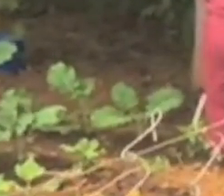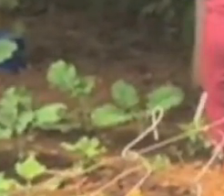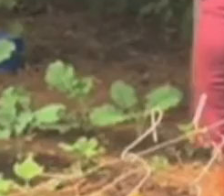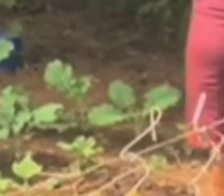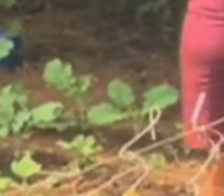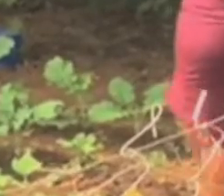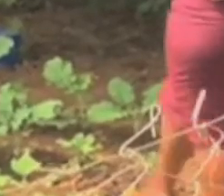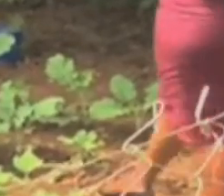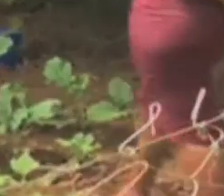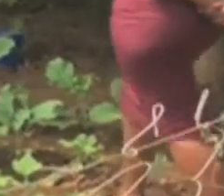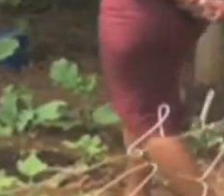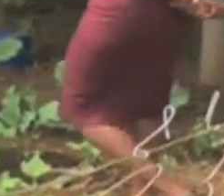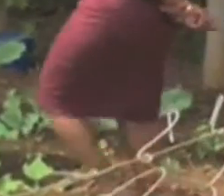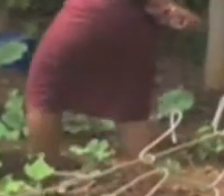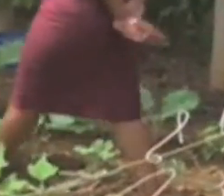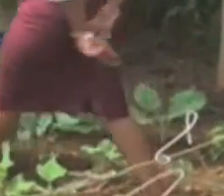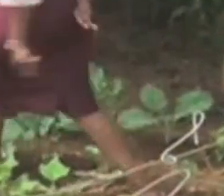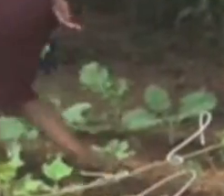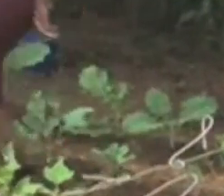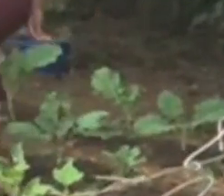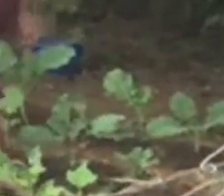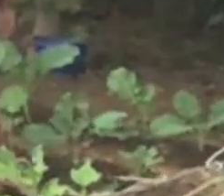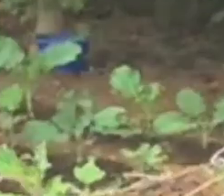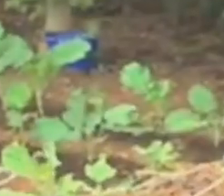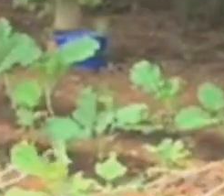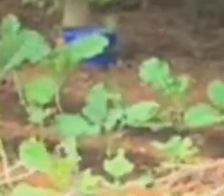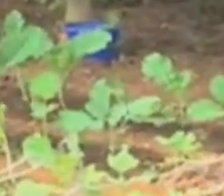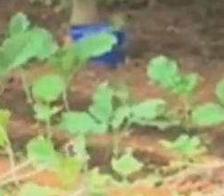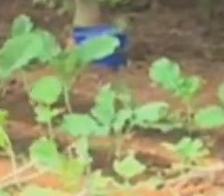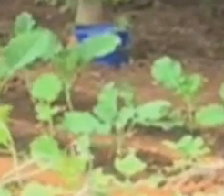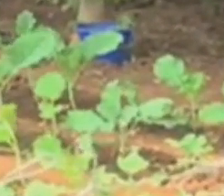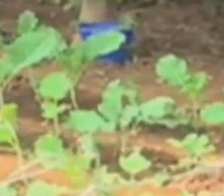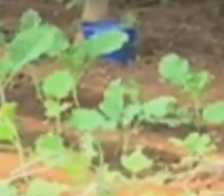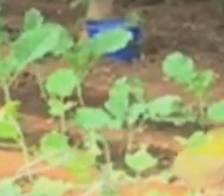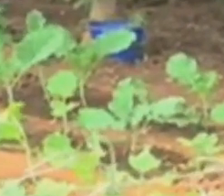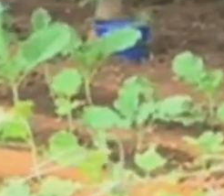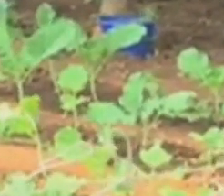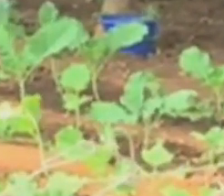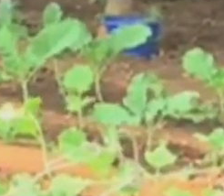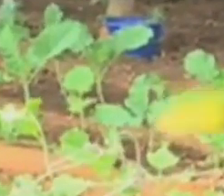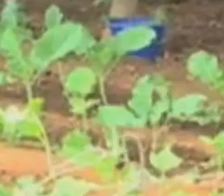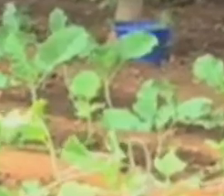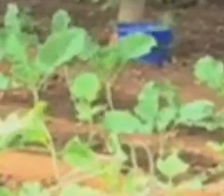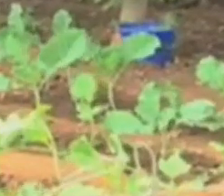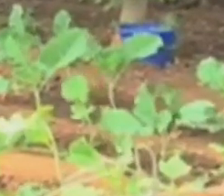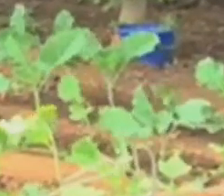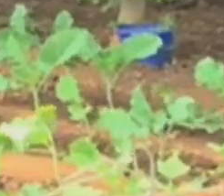Mradi wa kukuza mashamba madogo na kuwa makubwa nchini umeanzishwa Makueni.